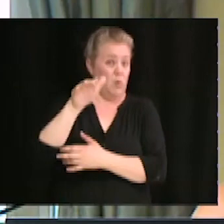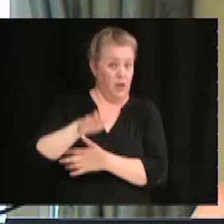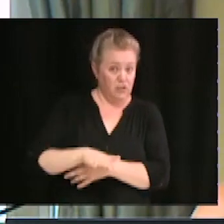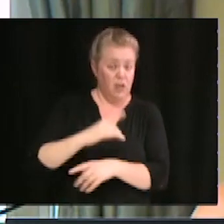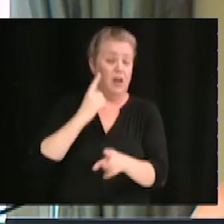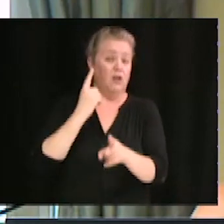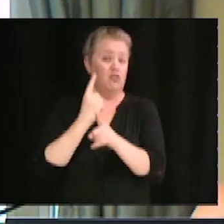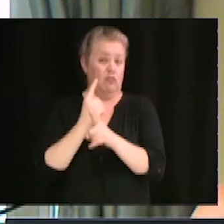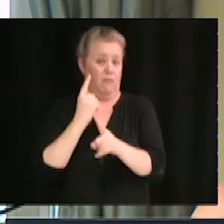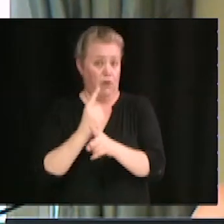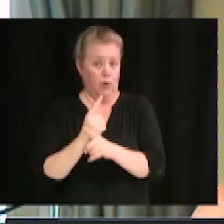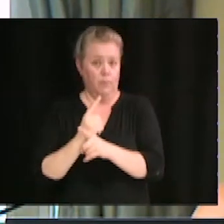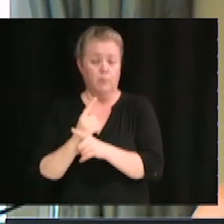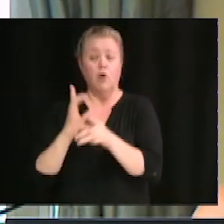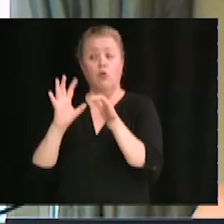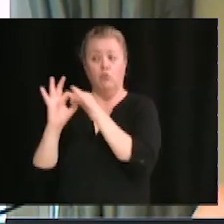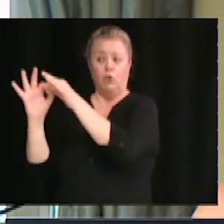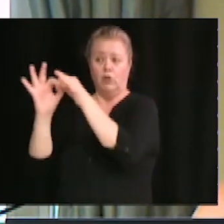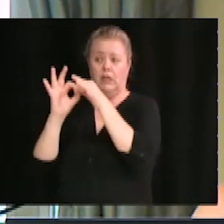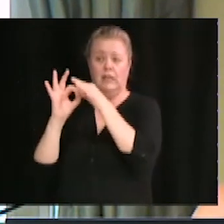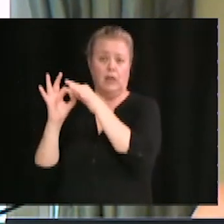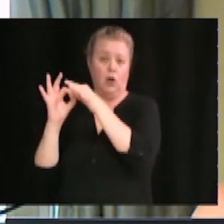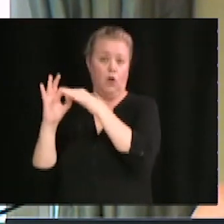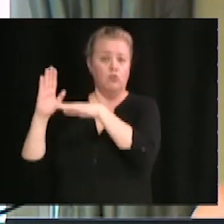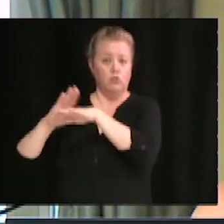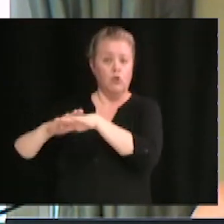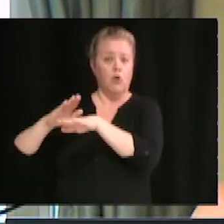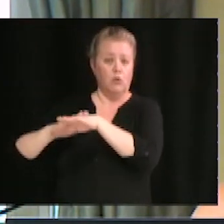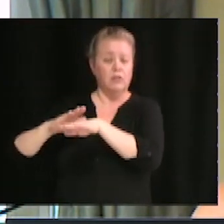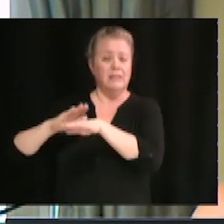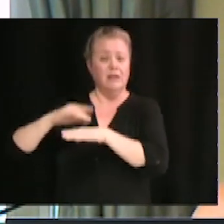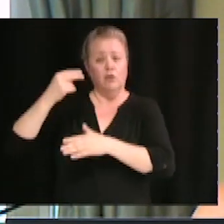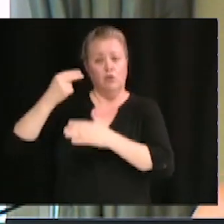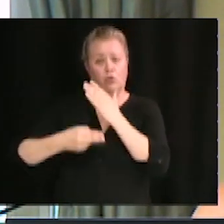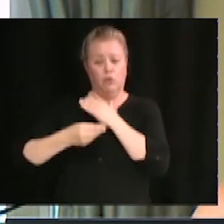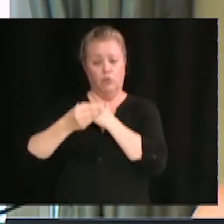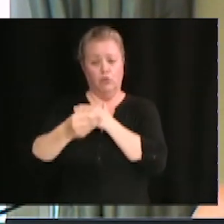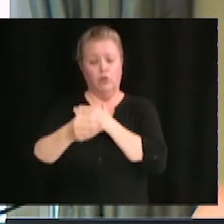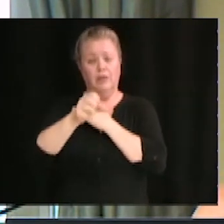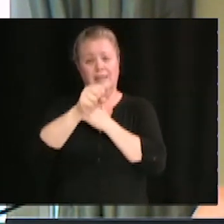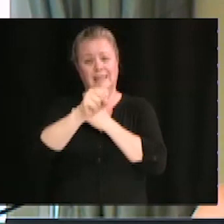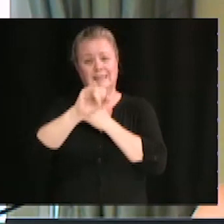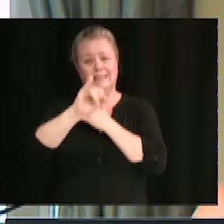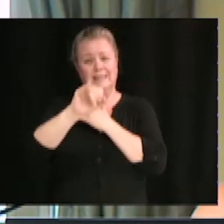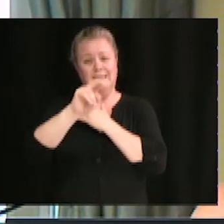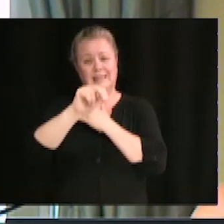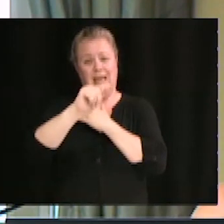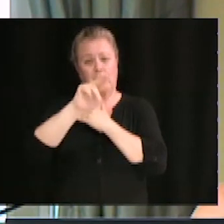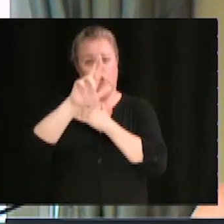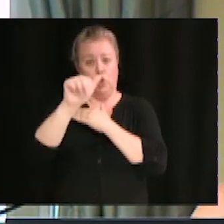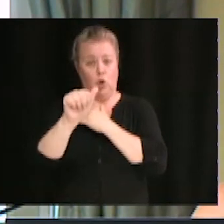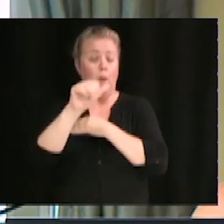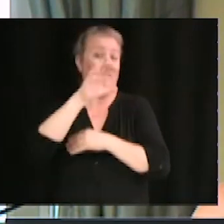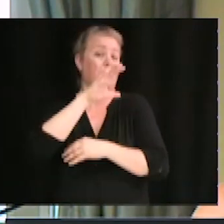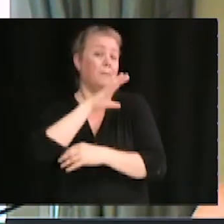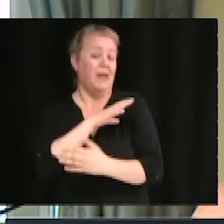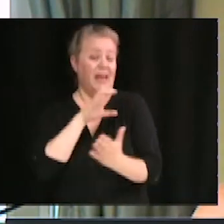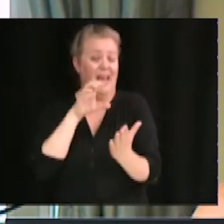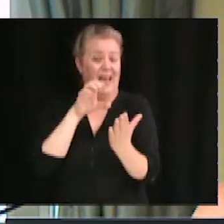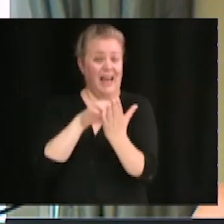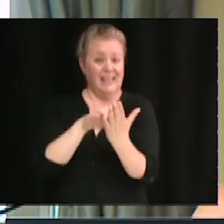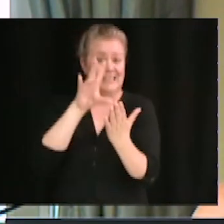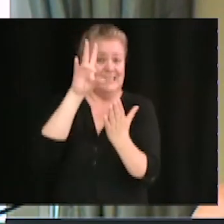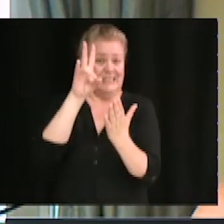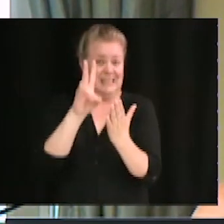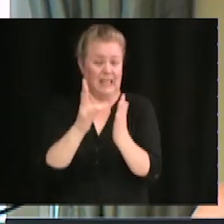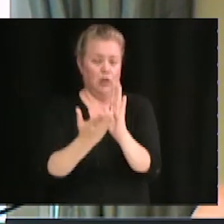étant conforme, le coordonnateur recommande que le contrat soit accordé à Sintra, toutefois, en retirant l'article 7 du